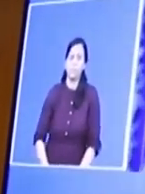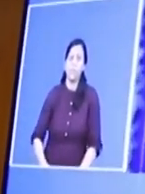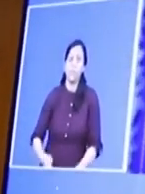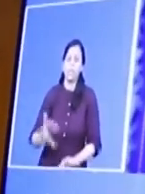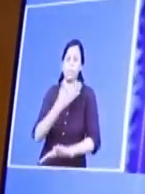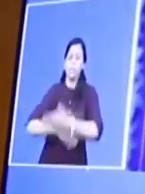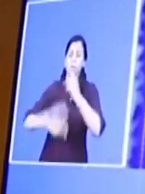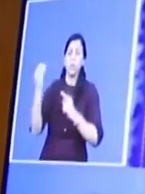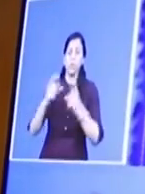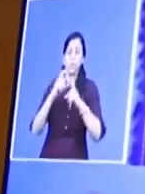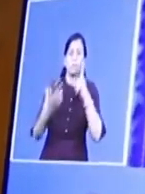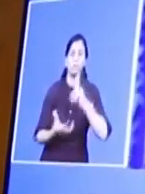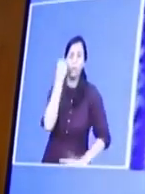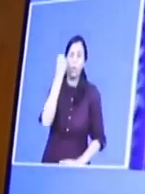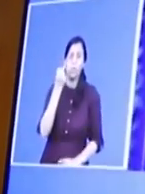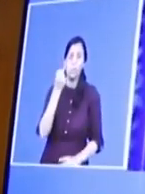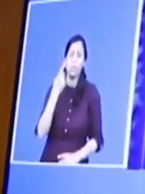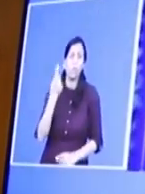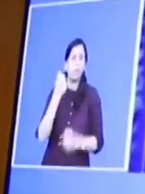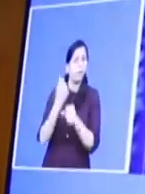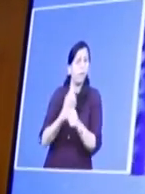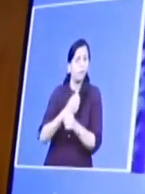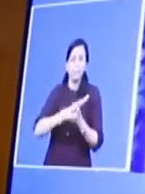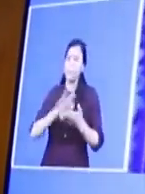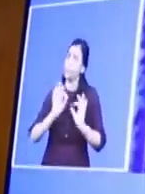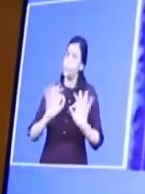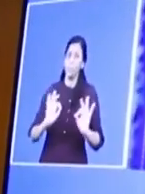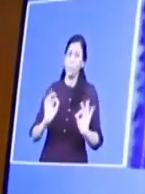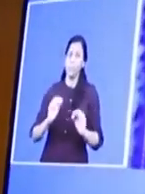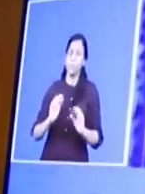दिव्यांग जनों के लिए दिव्यांग शब्द खोज करके ये अपना काम पूरा नहीं किया।